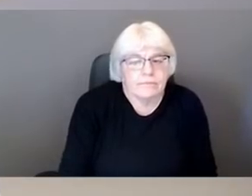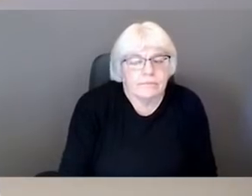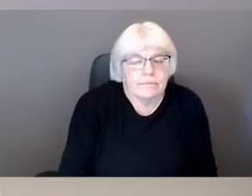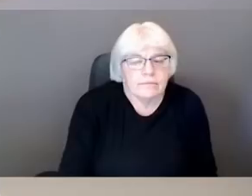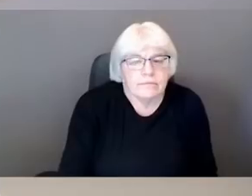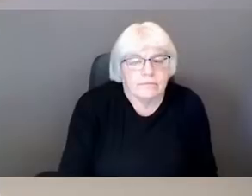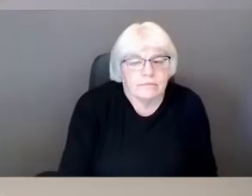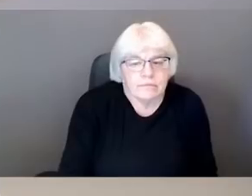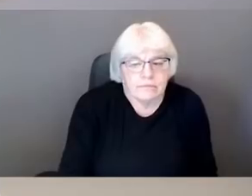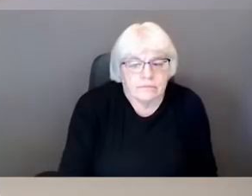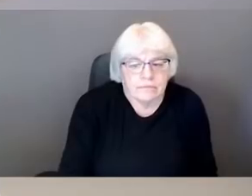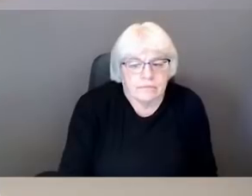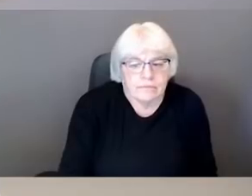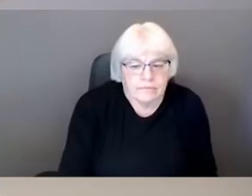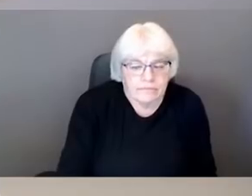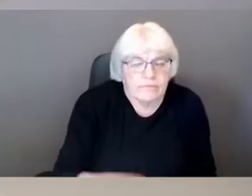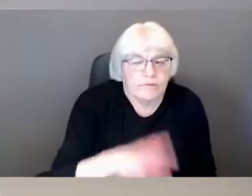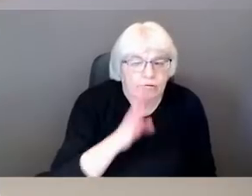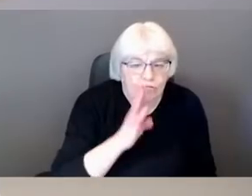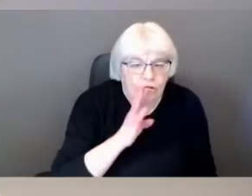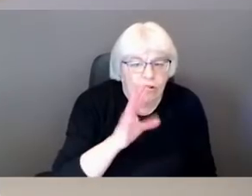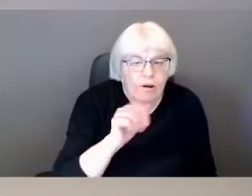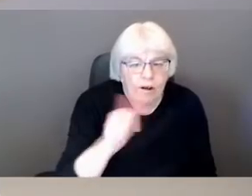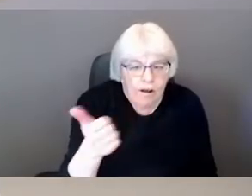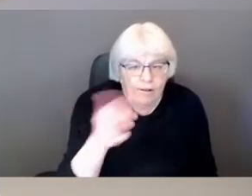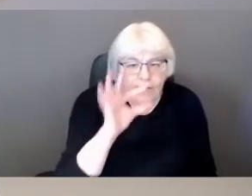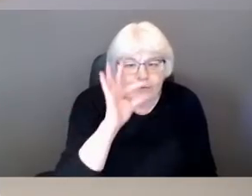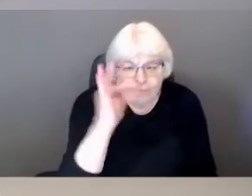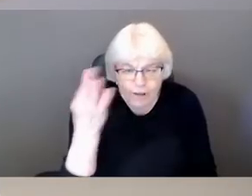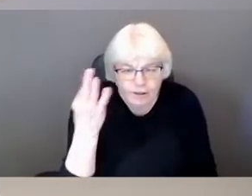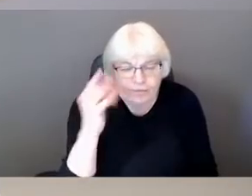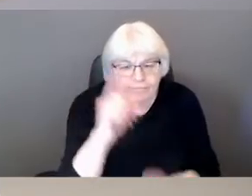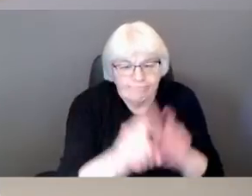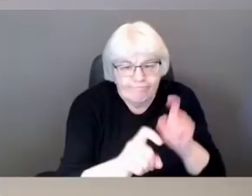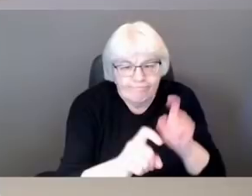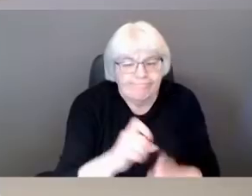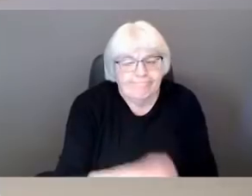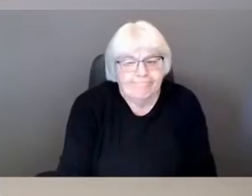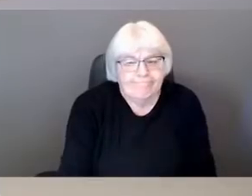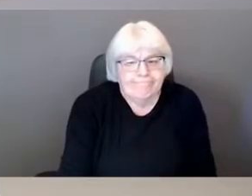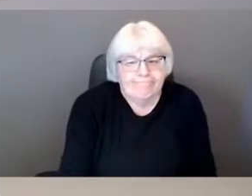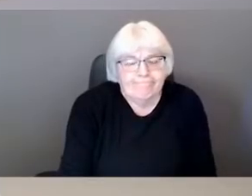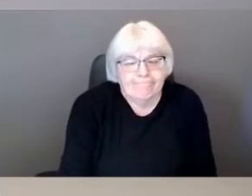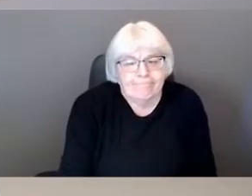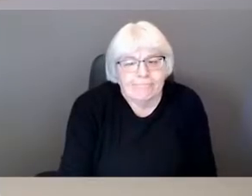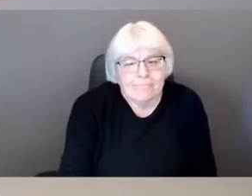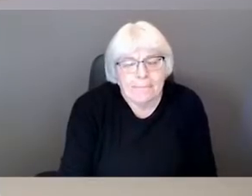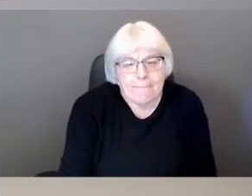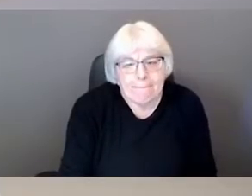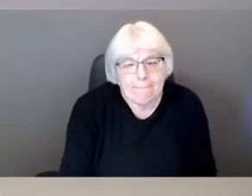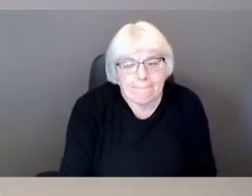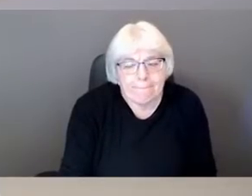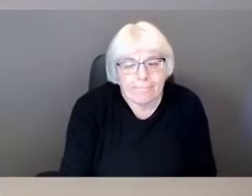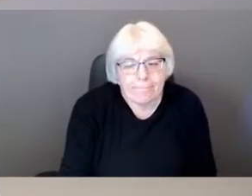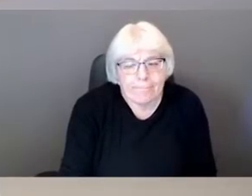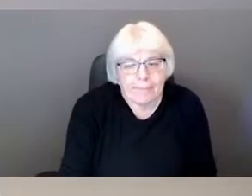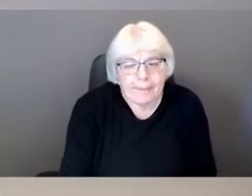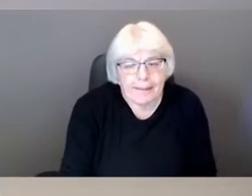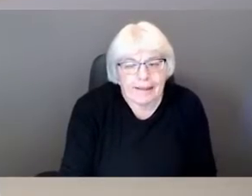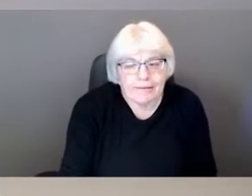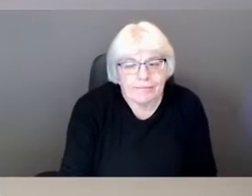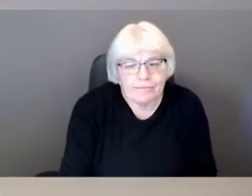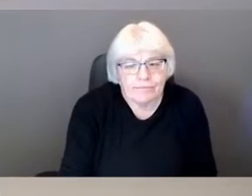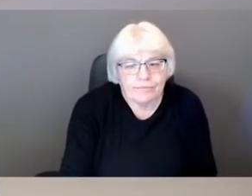Dernière précision, juste parce que mon collègue vous a demandé et ça l'a coupé un petit peu, concernant encore à l'école La Belle